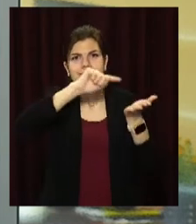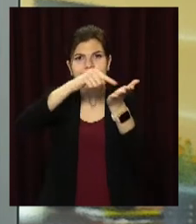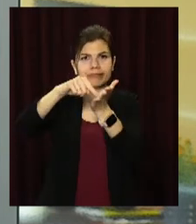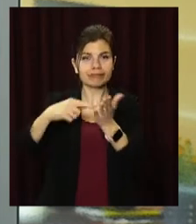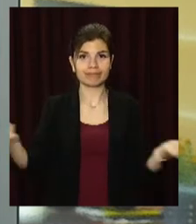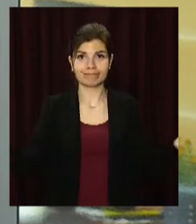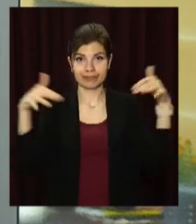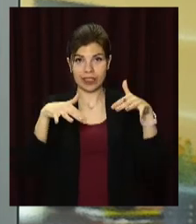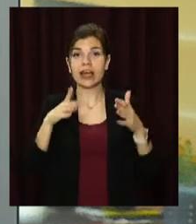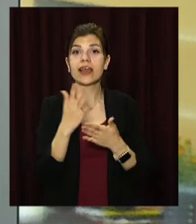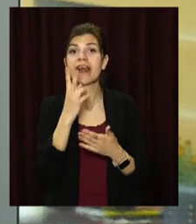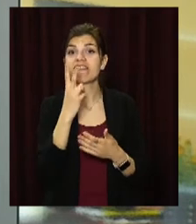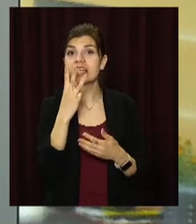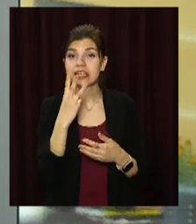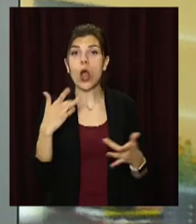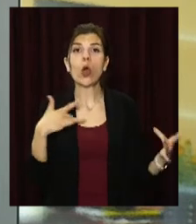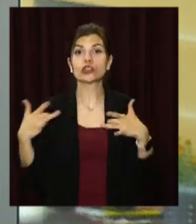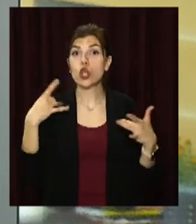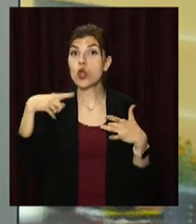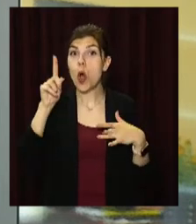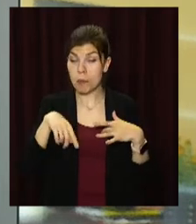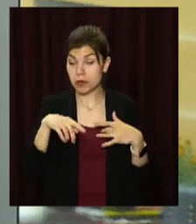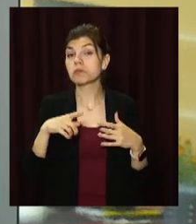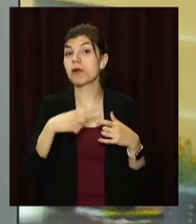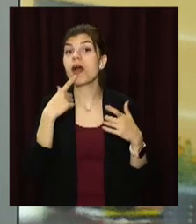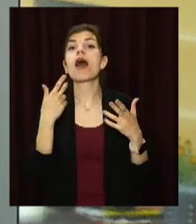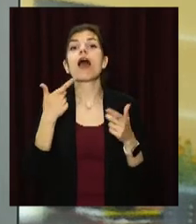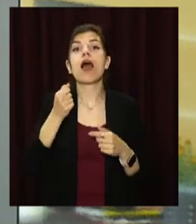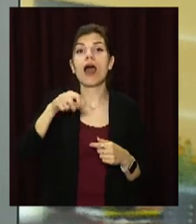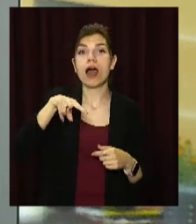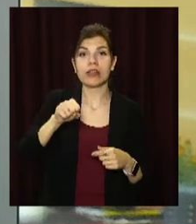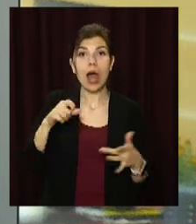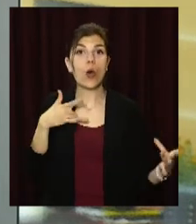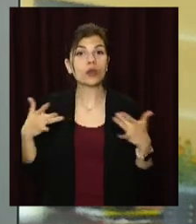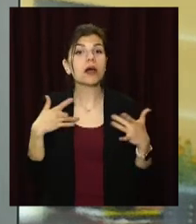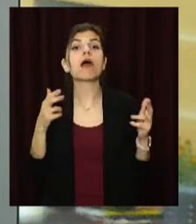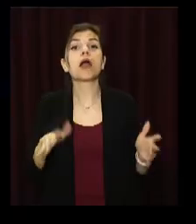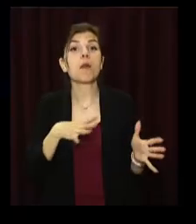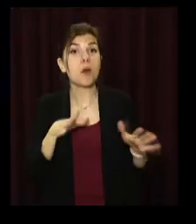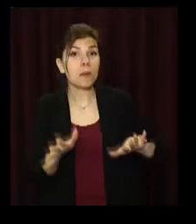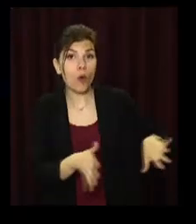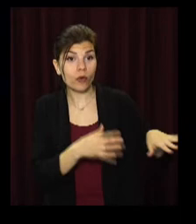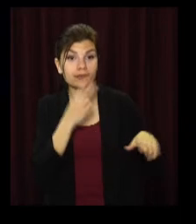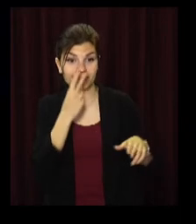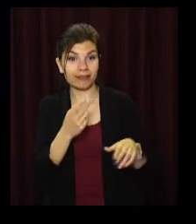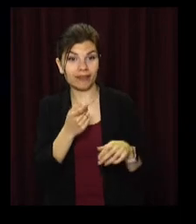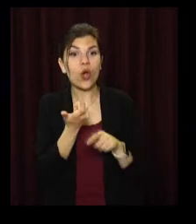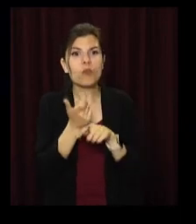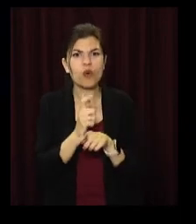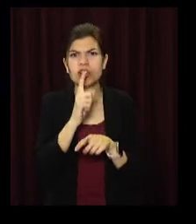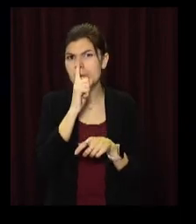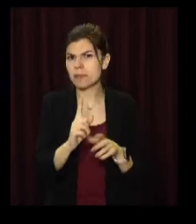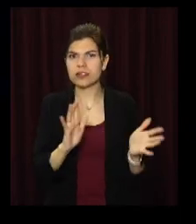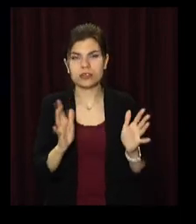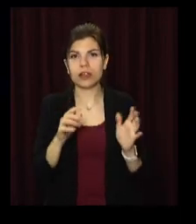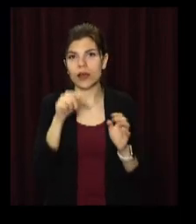Загалом 23 концертні номери. Як проходив гала-концерт, дивіться далі в сюжеті. Більш ніж місяць